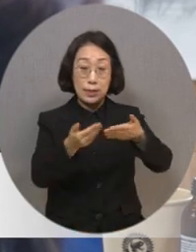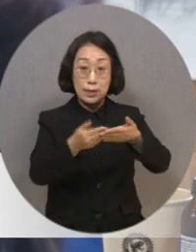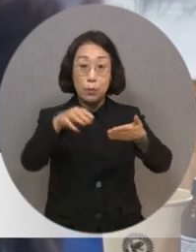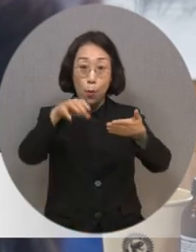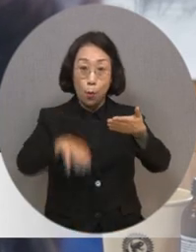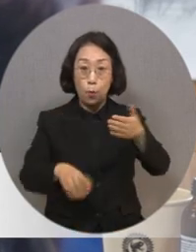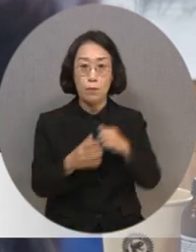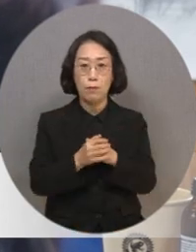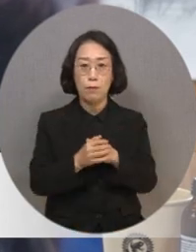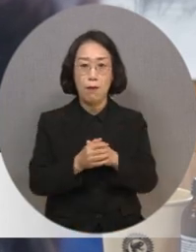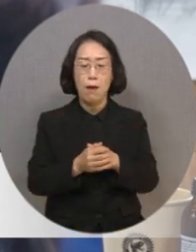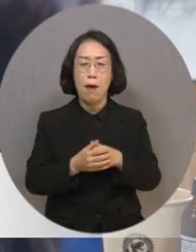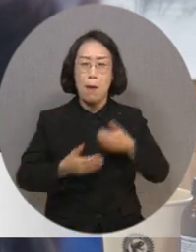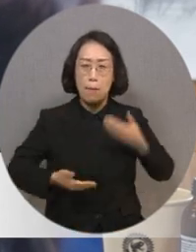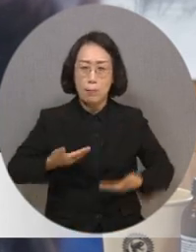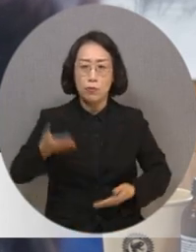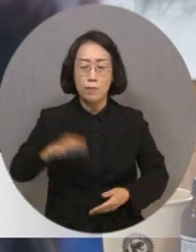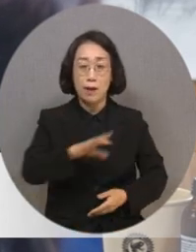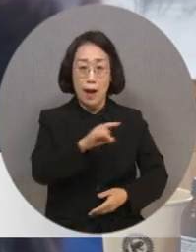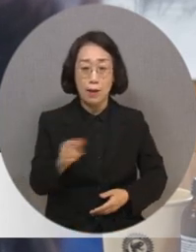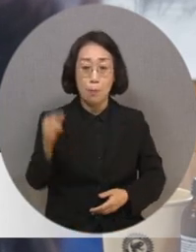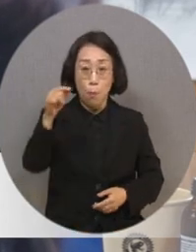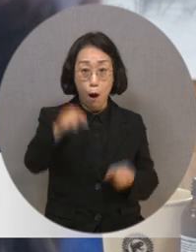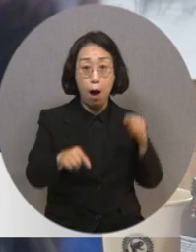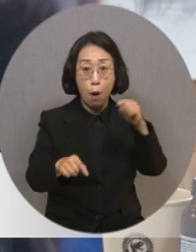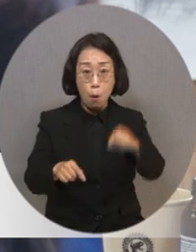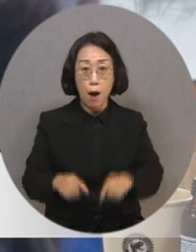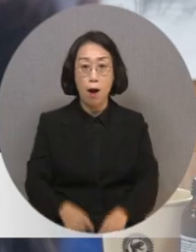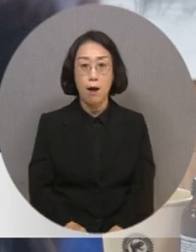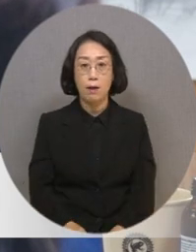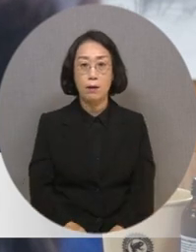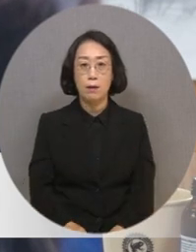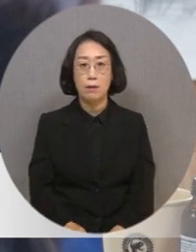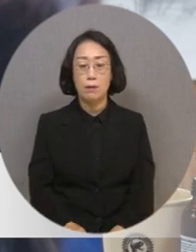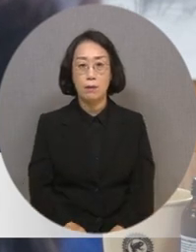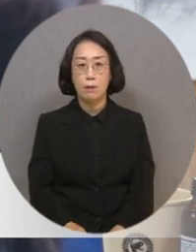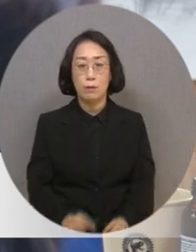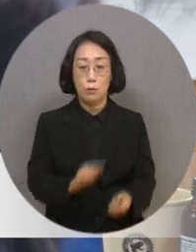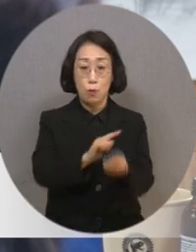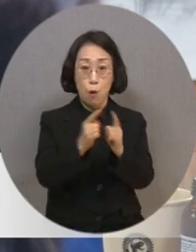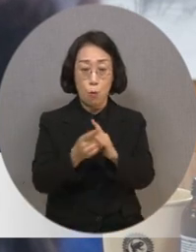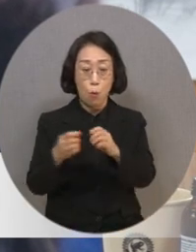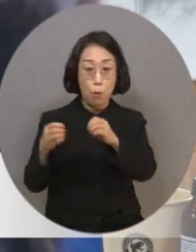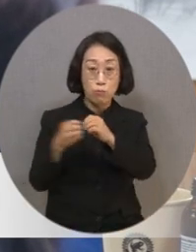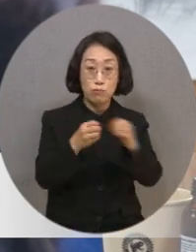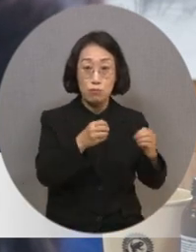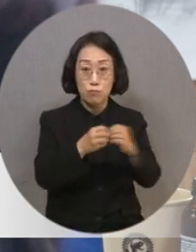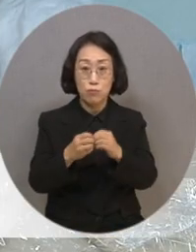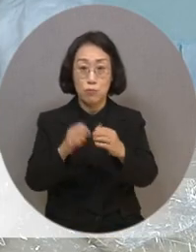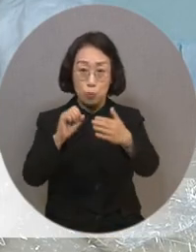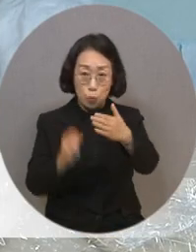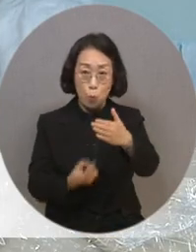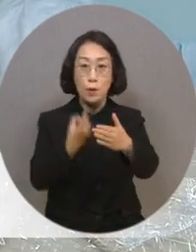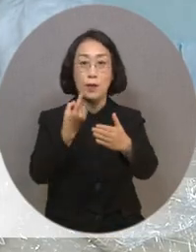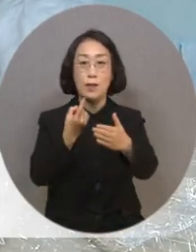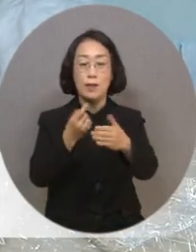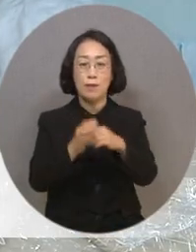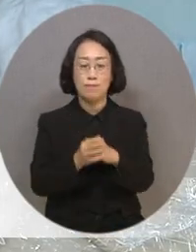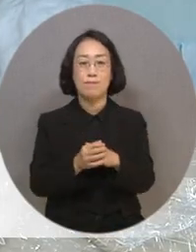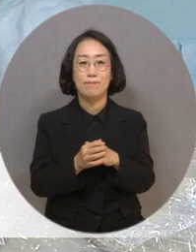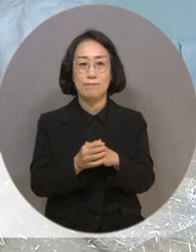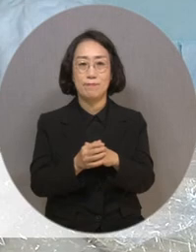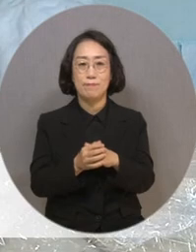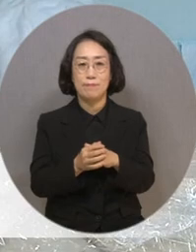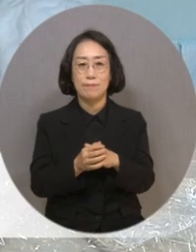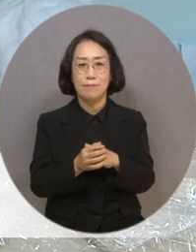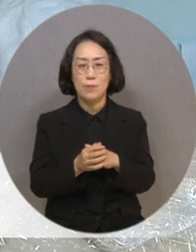이렇게 바빠도 한 번씩 들리고 그런 과정 속에서 서로의 동기부여가 이루어지는 것 같아요.